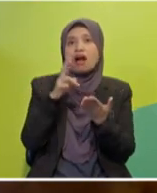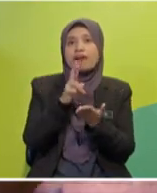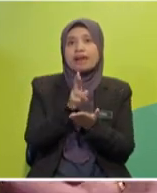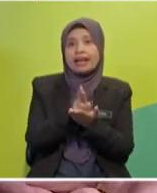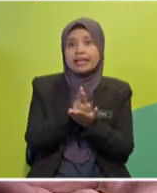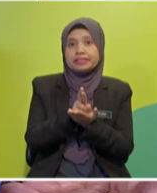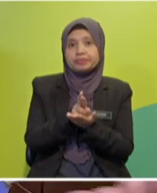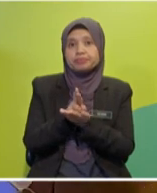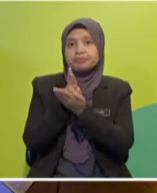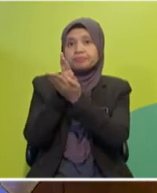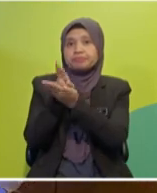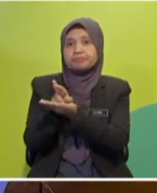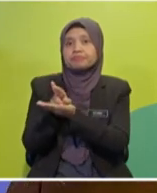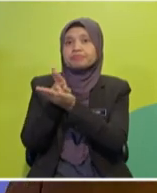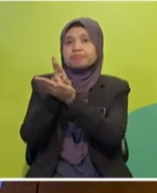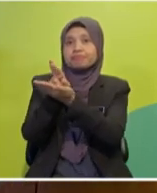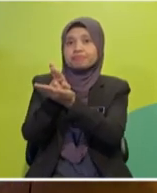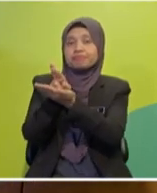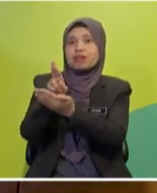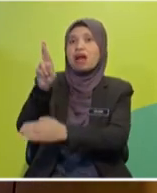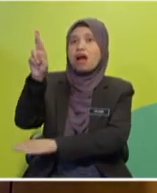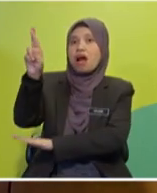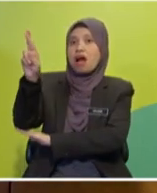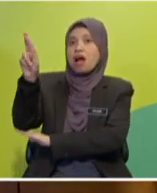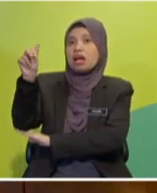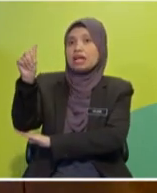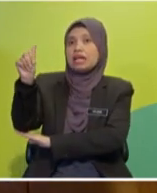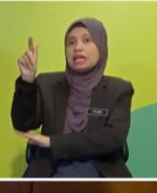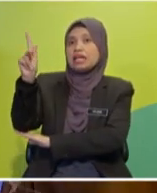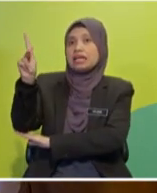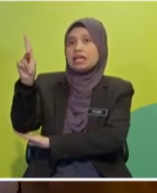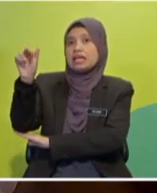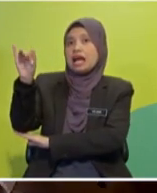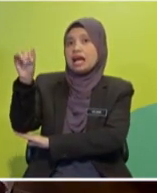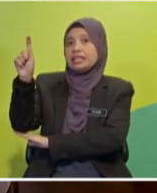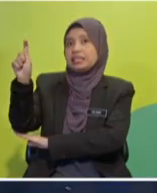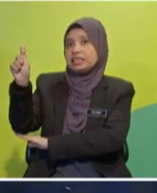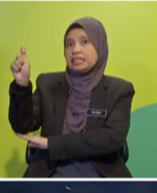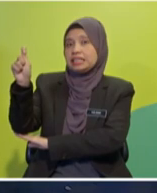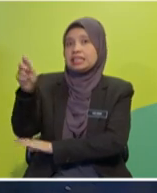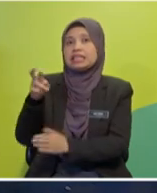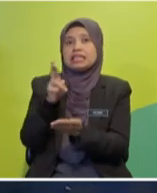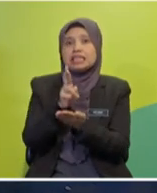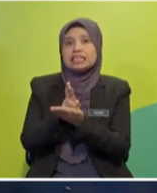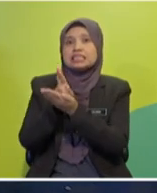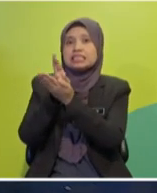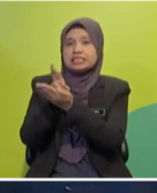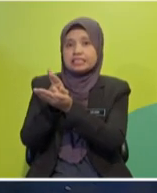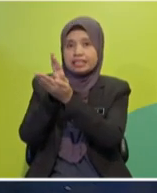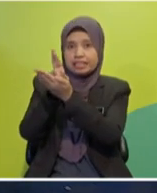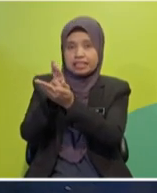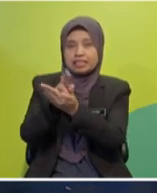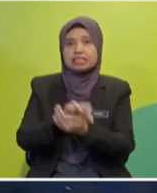rakit. Berakit-rakit ke hulu, berenang-renang kemudian. Bersakit-sakit dahulu. Bersenang-senang